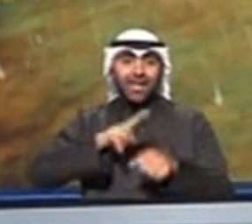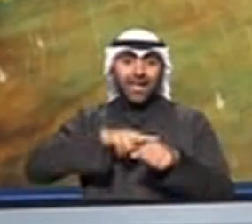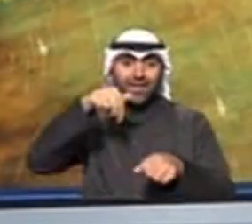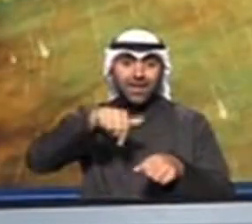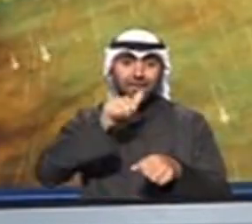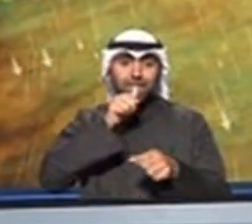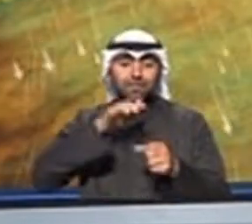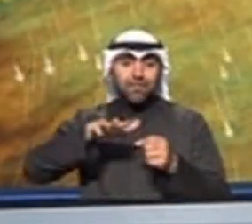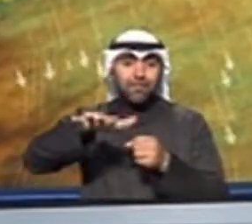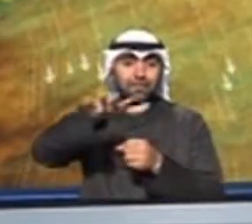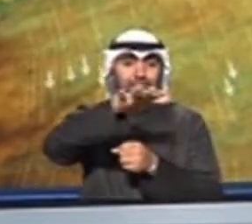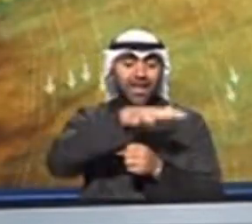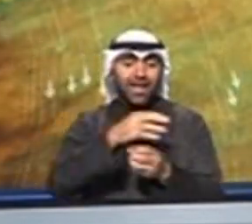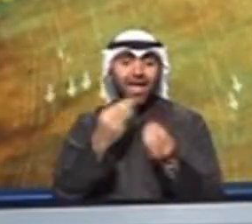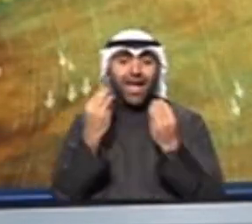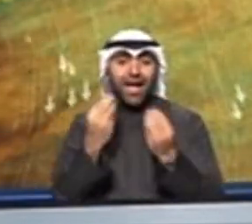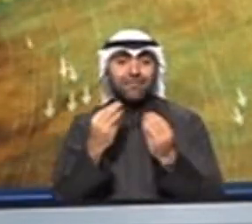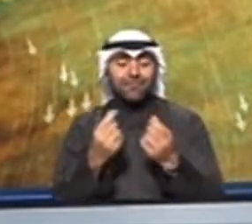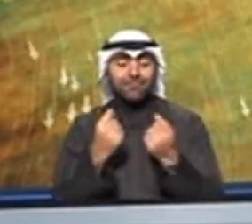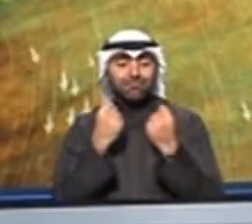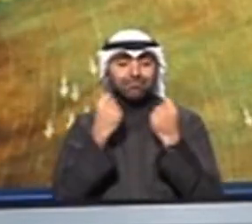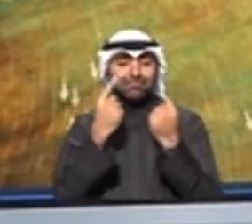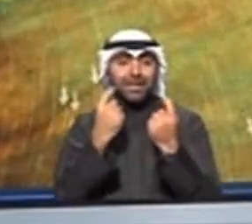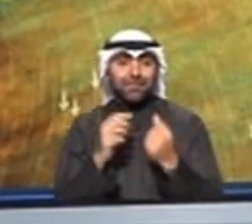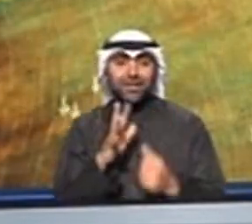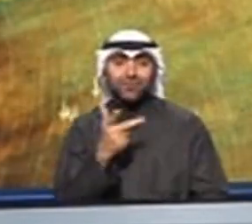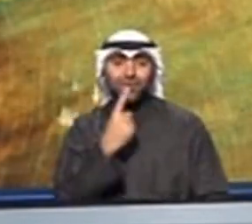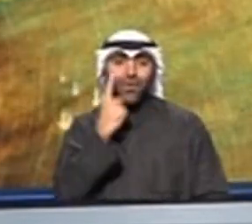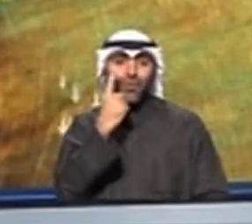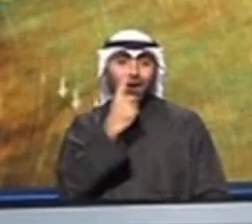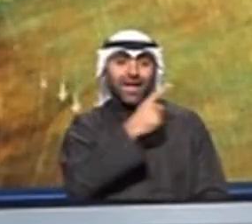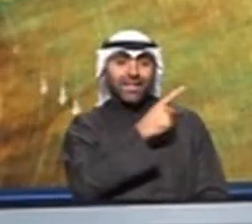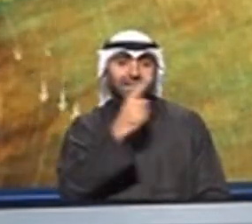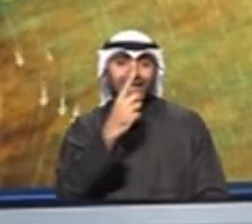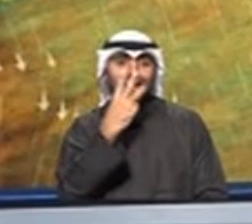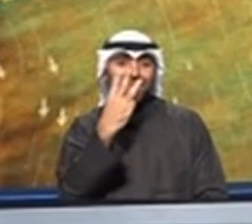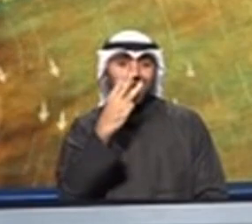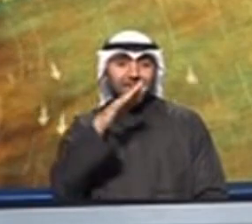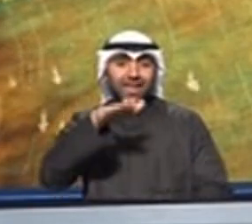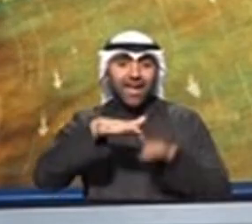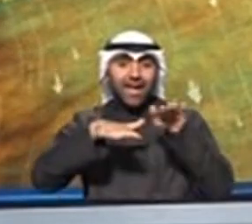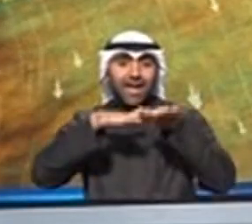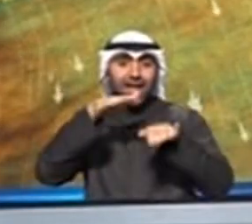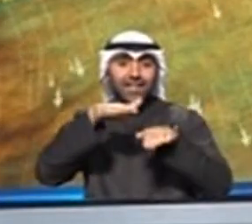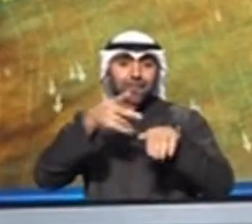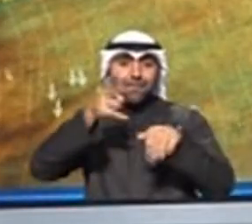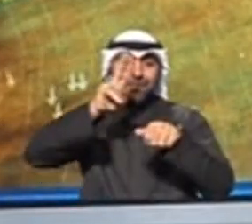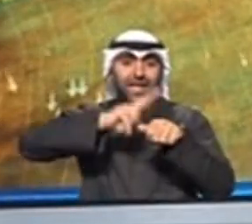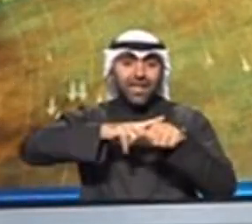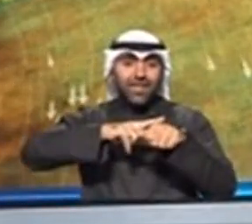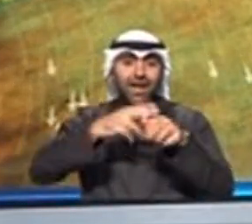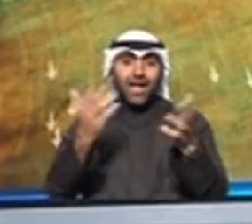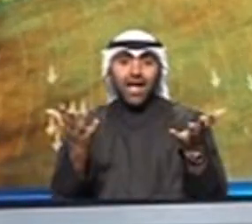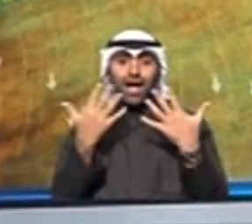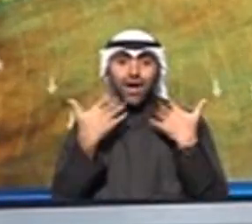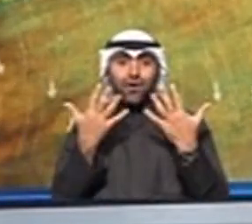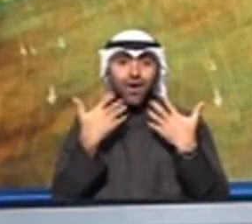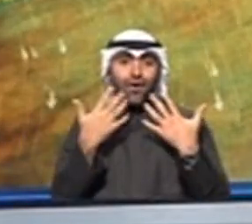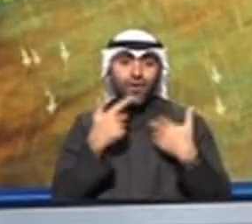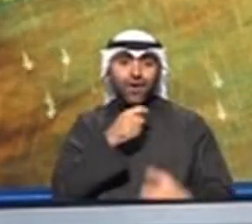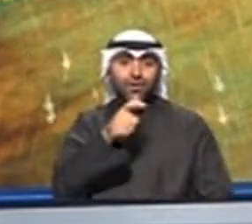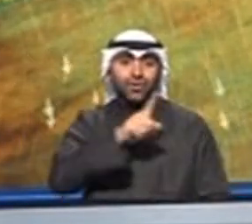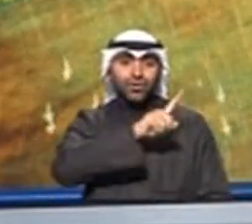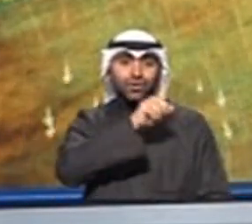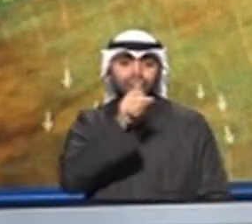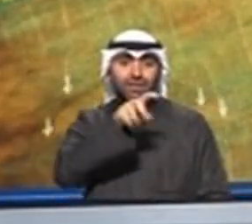إلى 3 قدم حتى منتصف نهار يوم الغد. أيضا سرعة الرياح راح تتراوح ما بين 8 إلى 28 كيلو متر في الساعة، ودرجات الحرارة